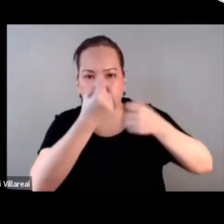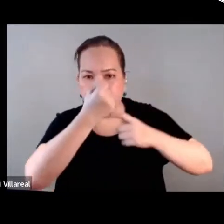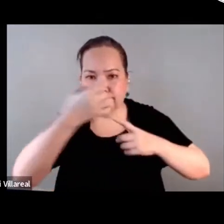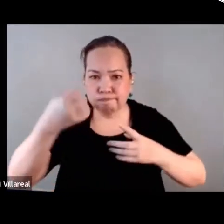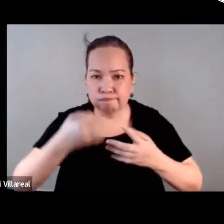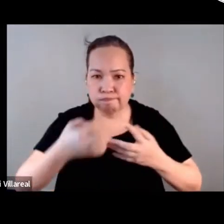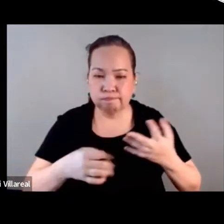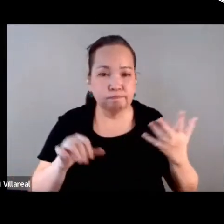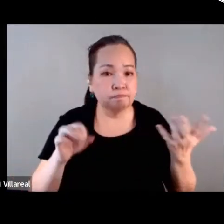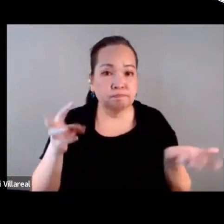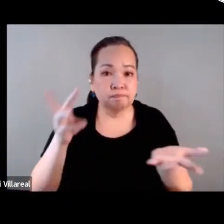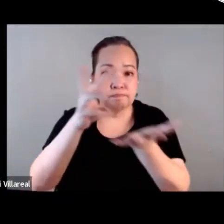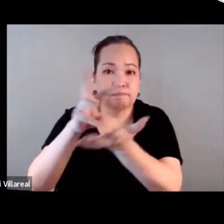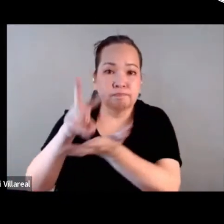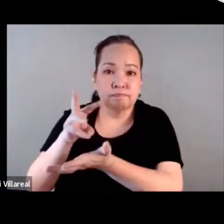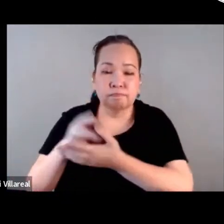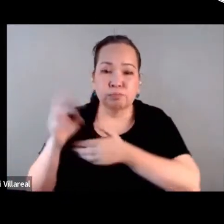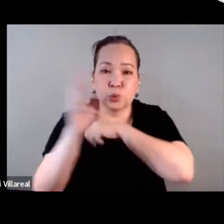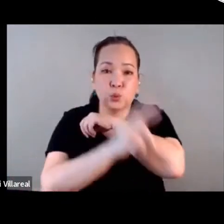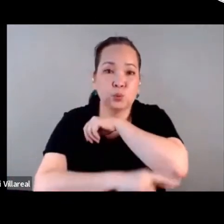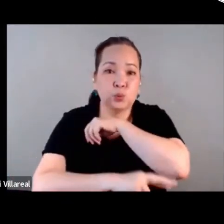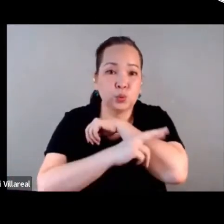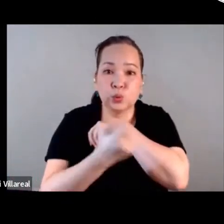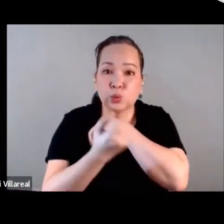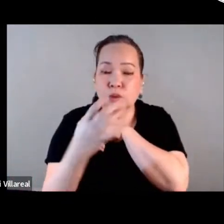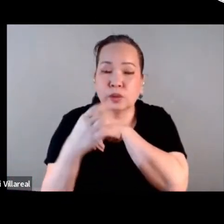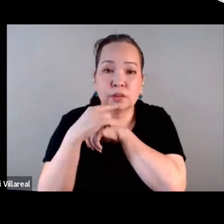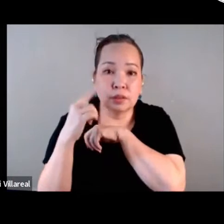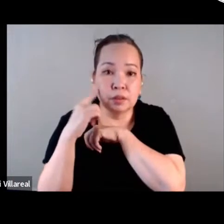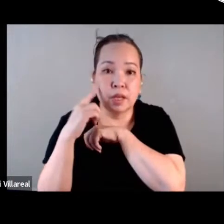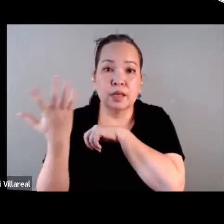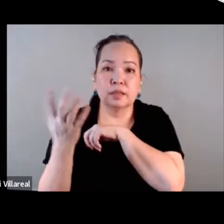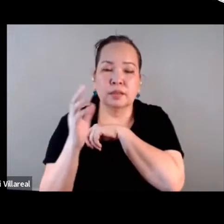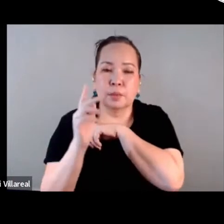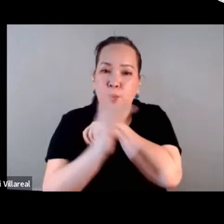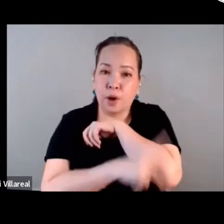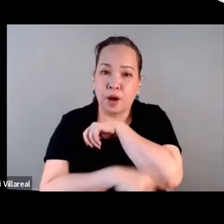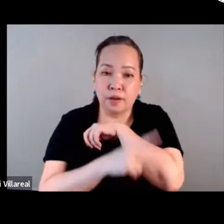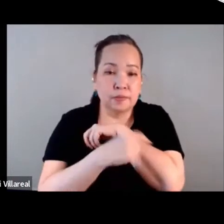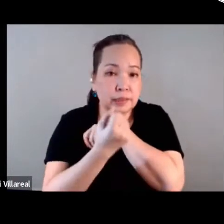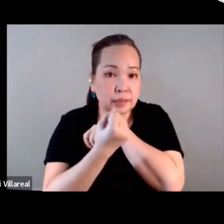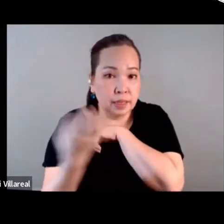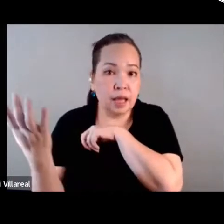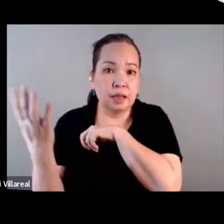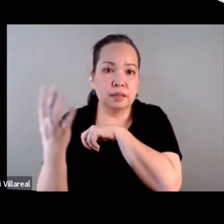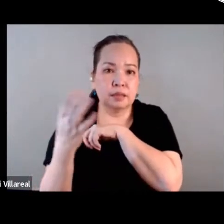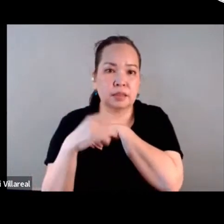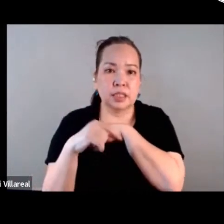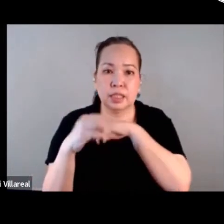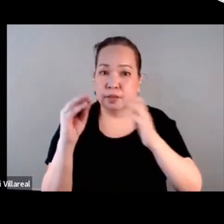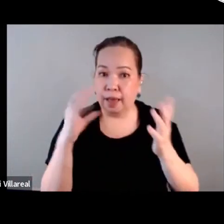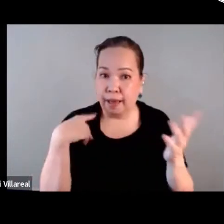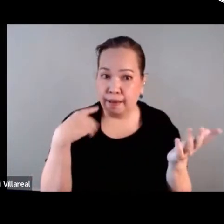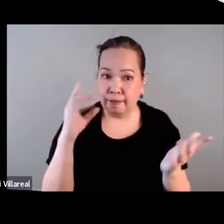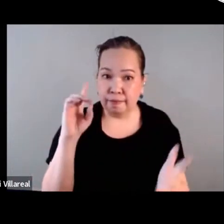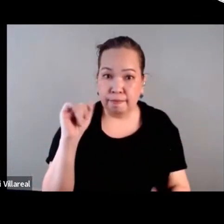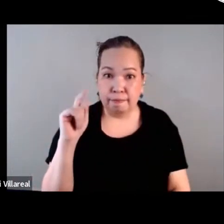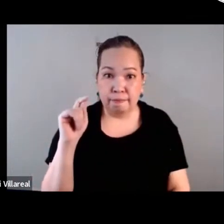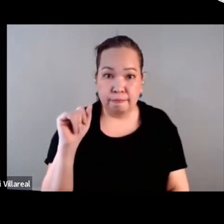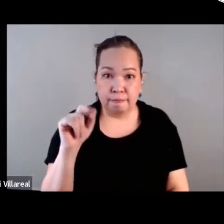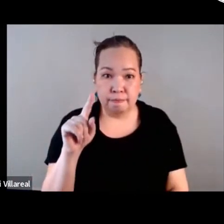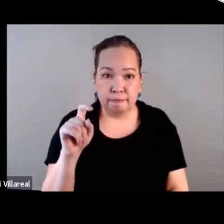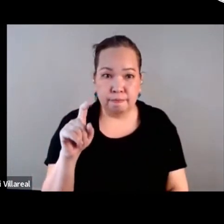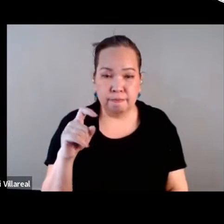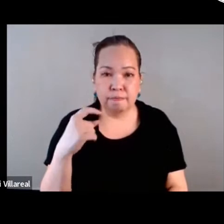Chair, by region, by province, kung meron po tayong datos dito. Apo. Saka